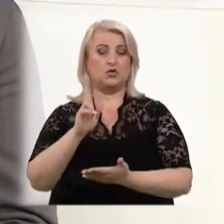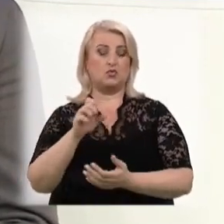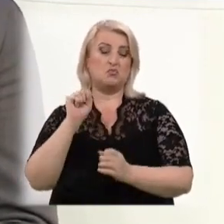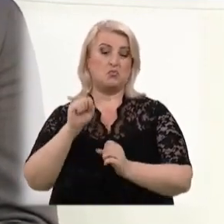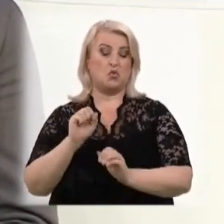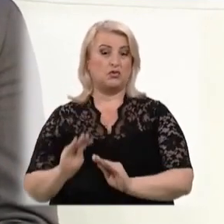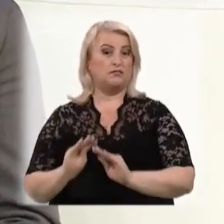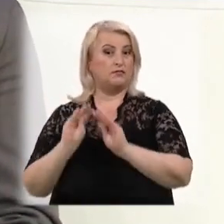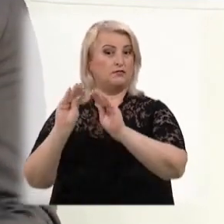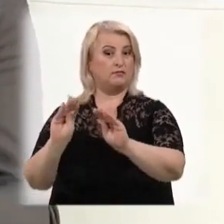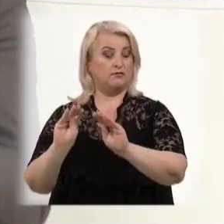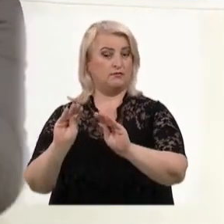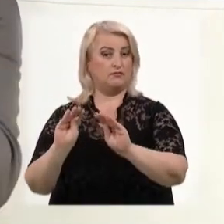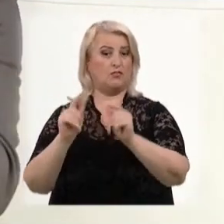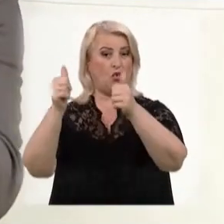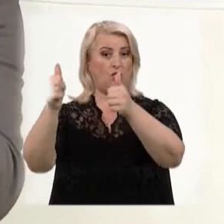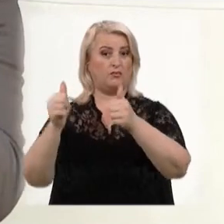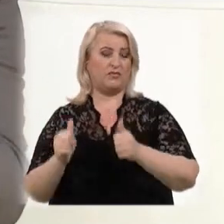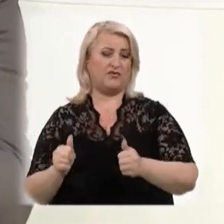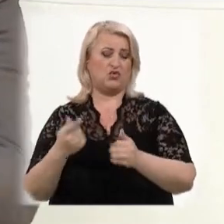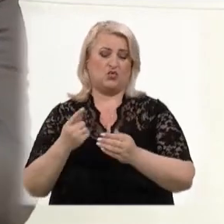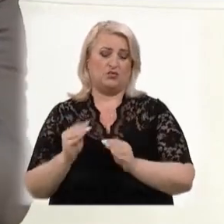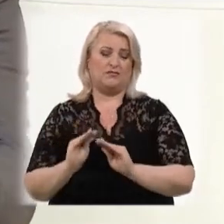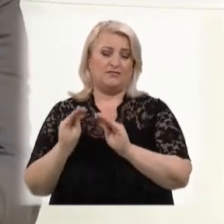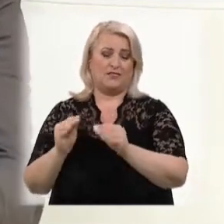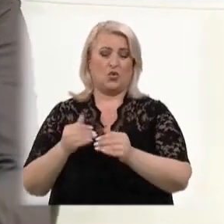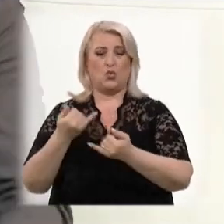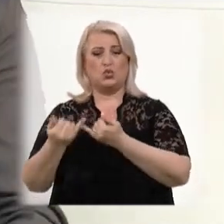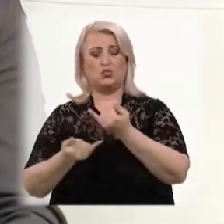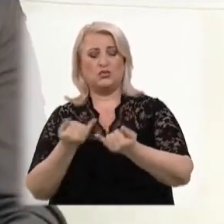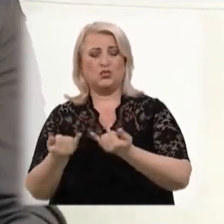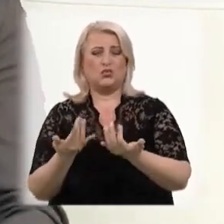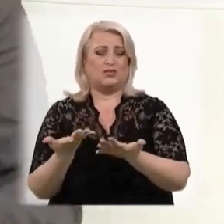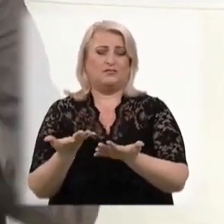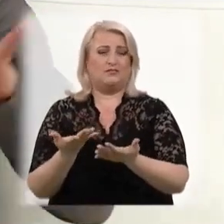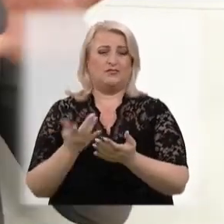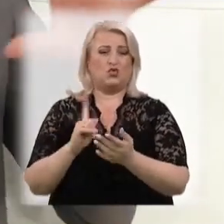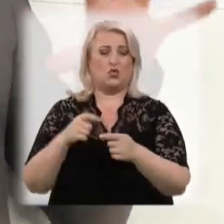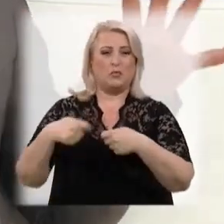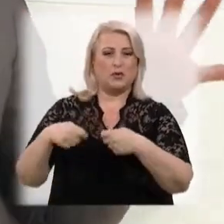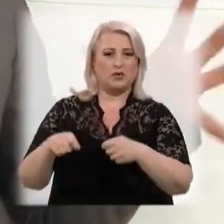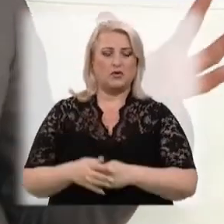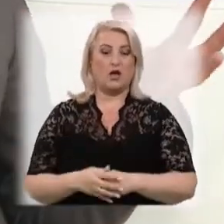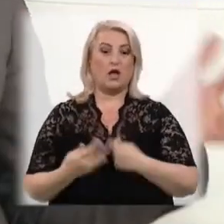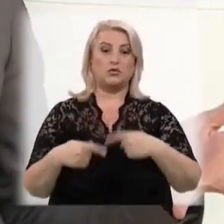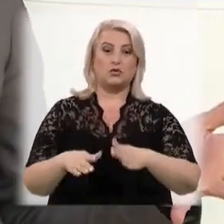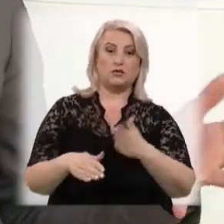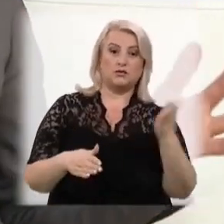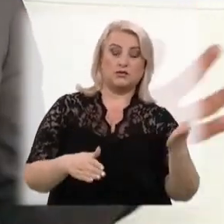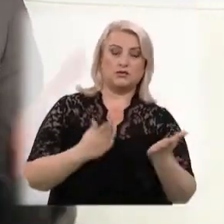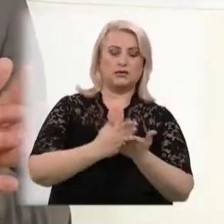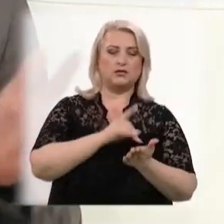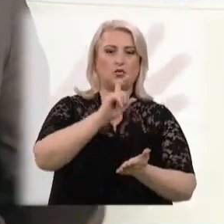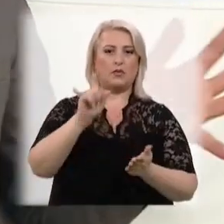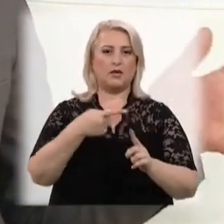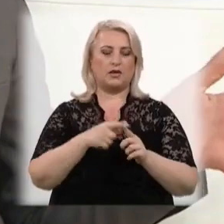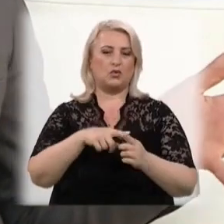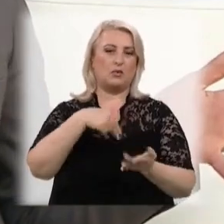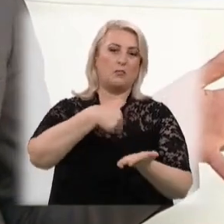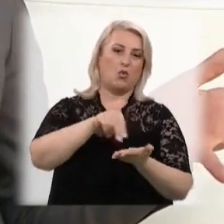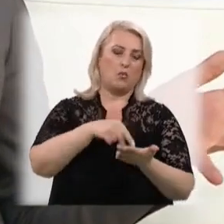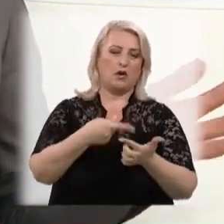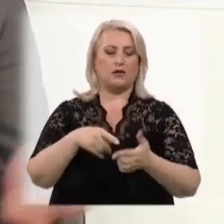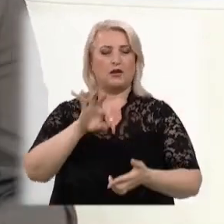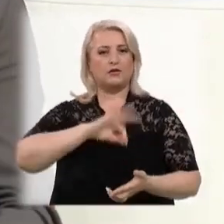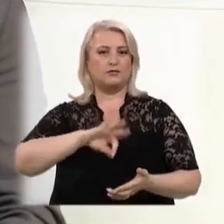prestezi ceva îi prestează un obiect un serviciu orice și Pe de altă parte există cei care cumpără sau beneficiază de acest